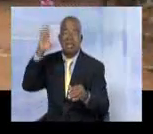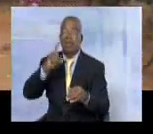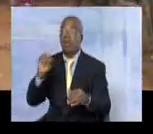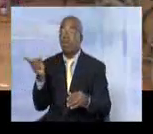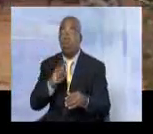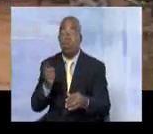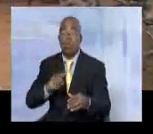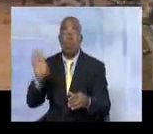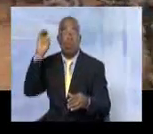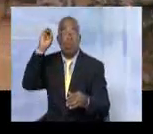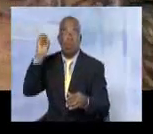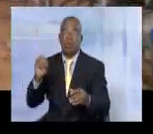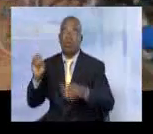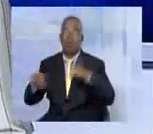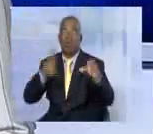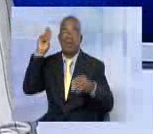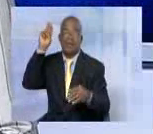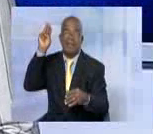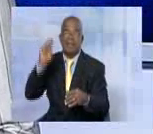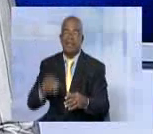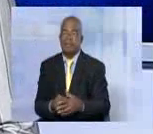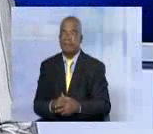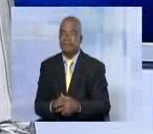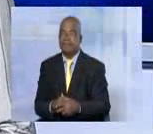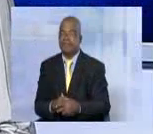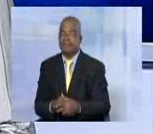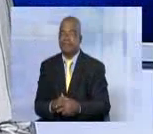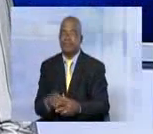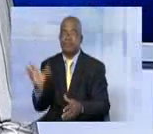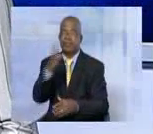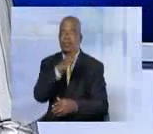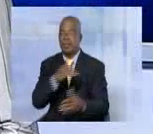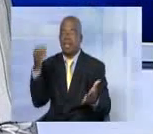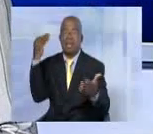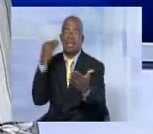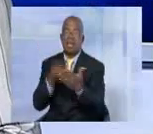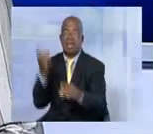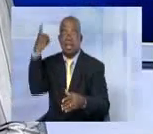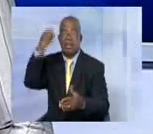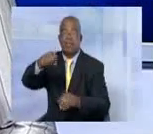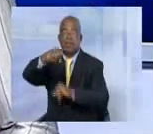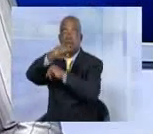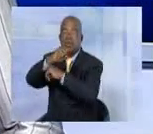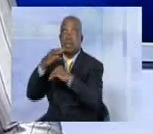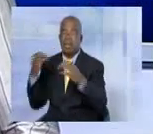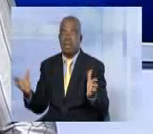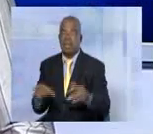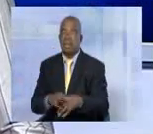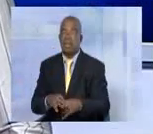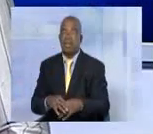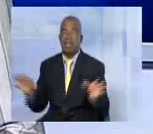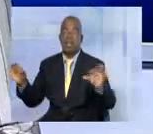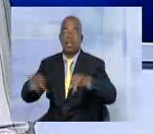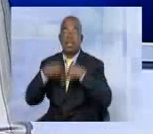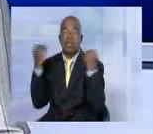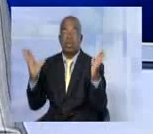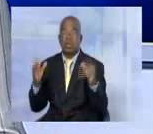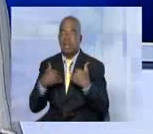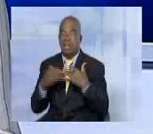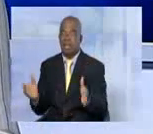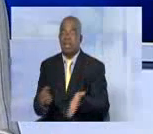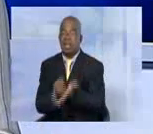novembre prochain. Le Fonds de soutien et de développement de la presse a équipé plusieurs radios de proximité